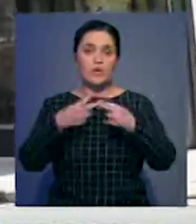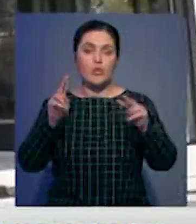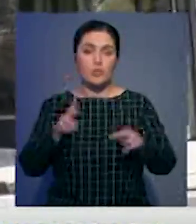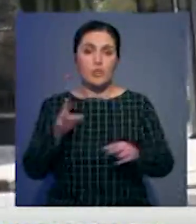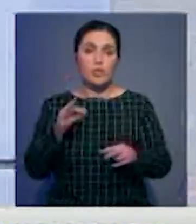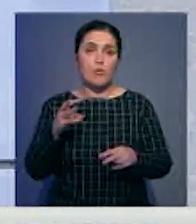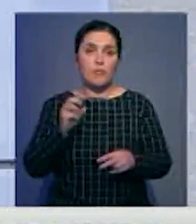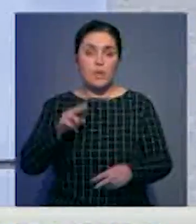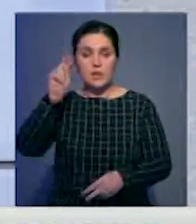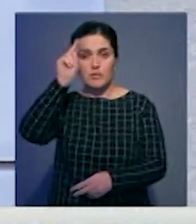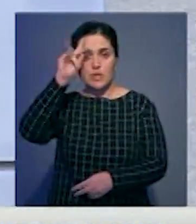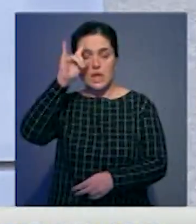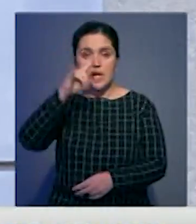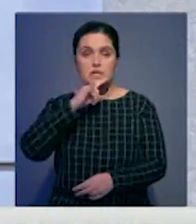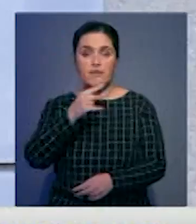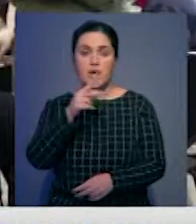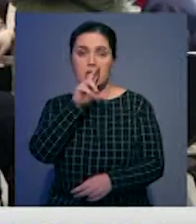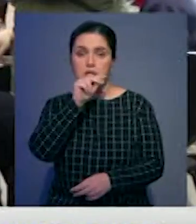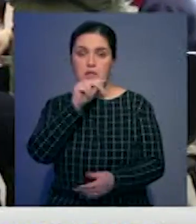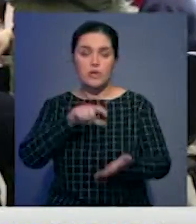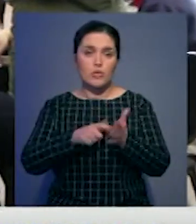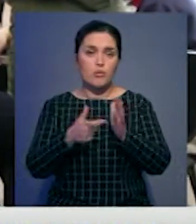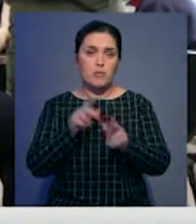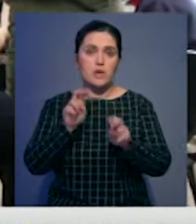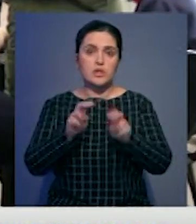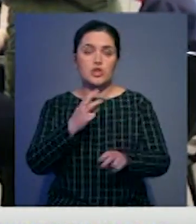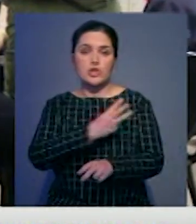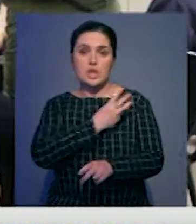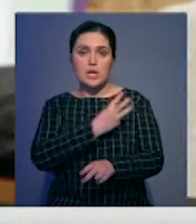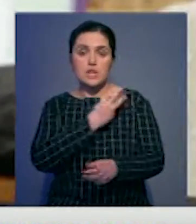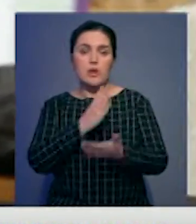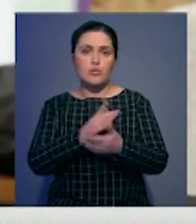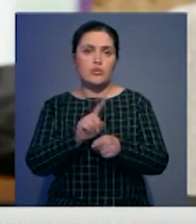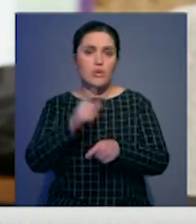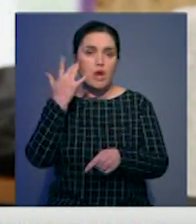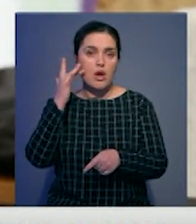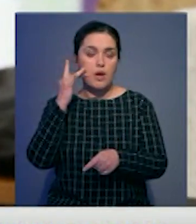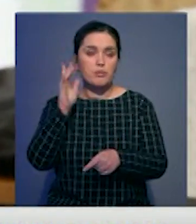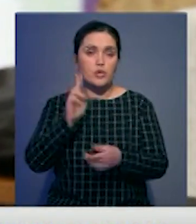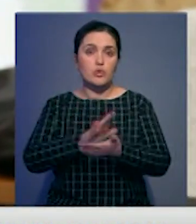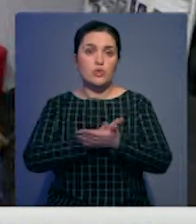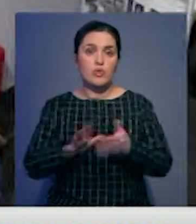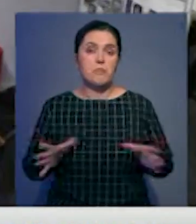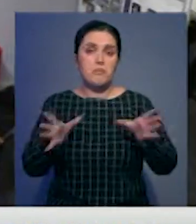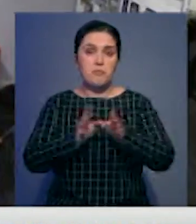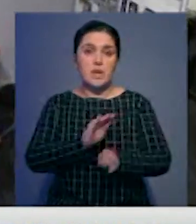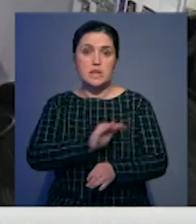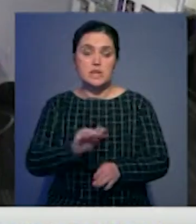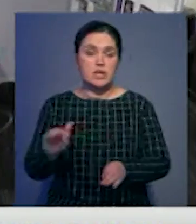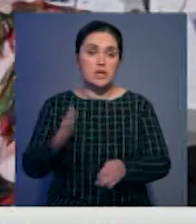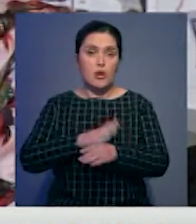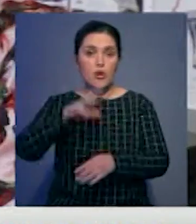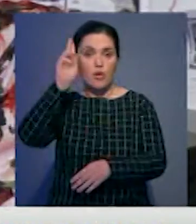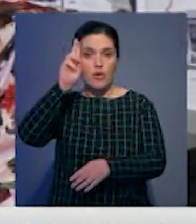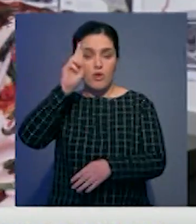аудитории для изучения казахского языка. Среди желающих посещать эти курсы оказалось немало американцев, которые вместе с детьми открывают для себя